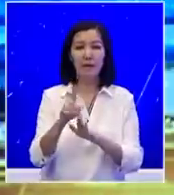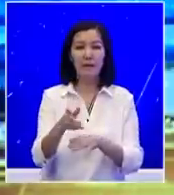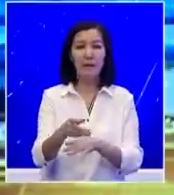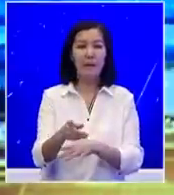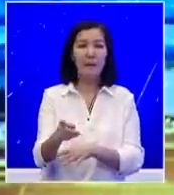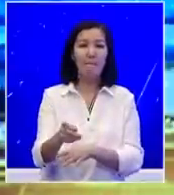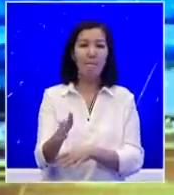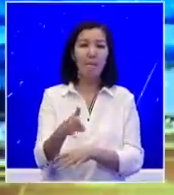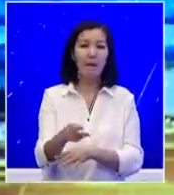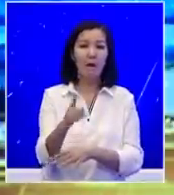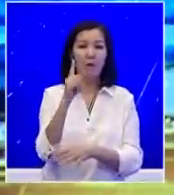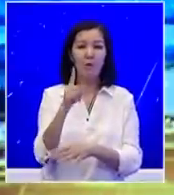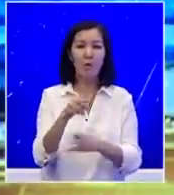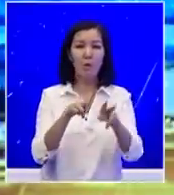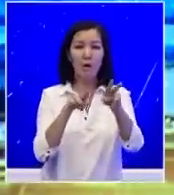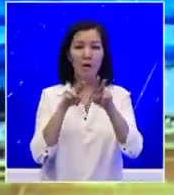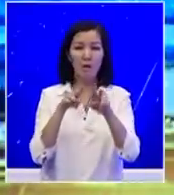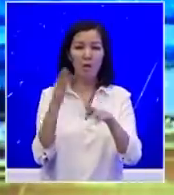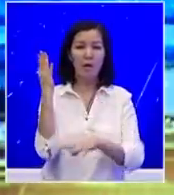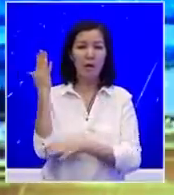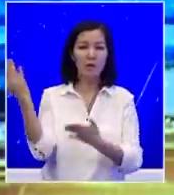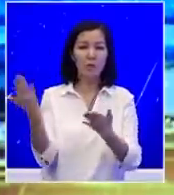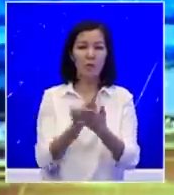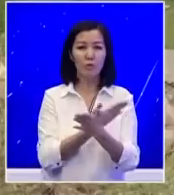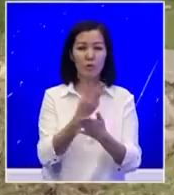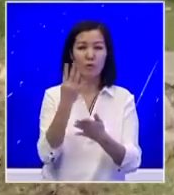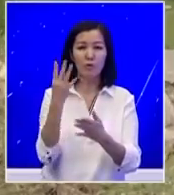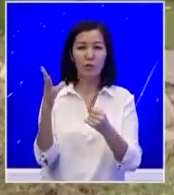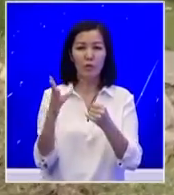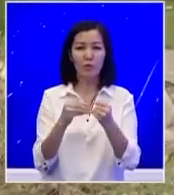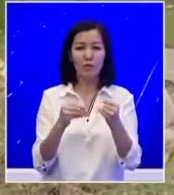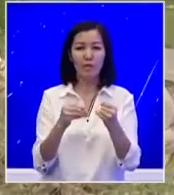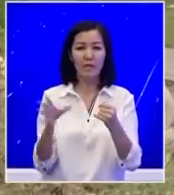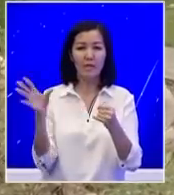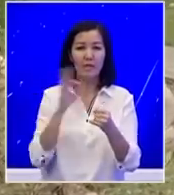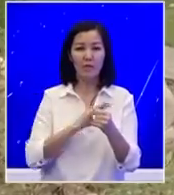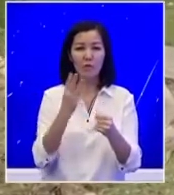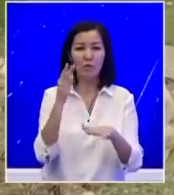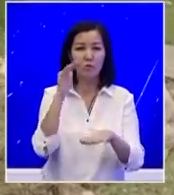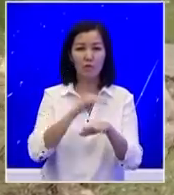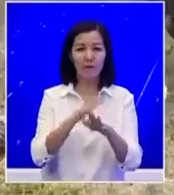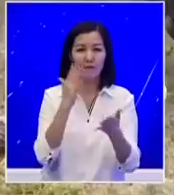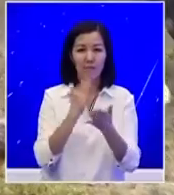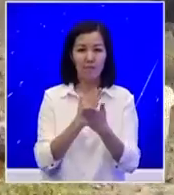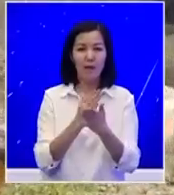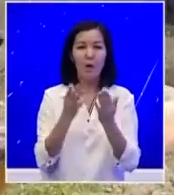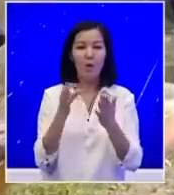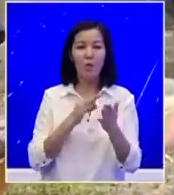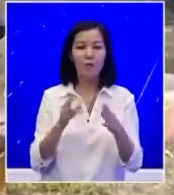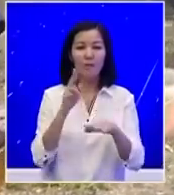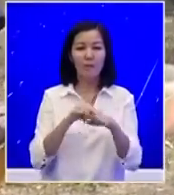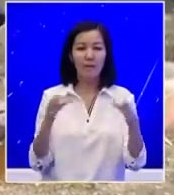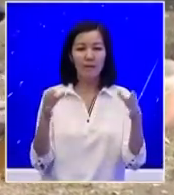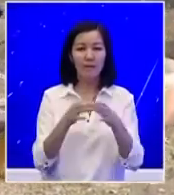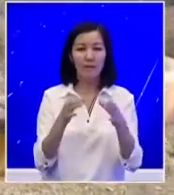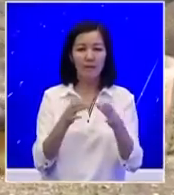аулау 13, аң аулау 10, ағаштарды отаудың 4 жағдайы, жер қойнауын заңсыз игерудің 3 дерегі бар. Бұл туралы облыстық